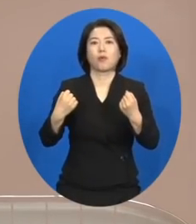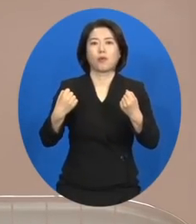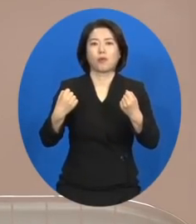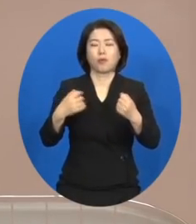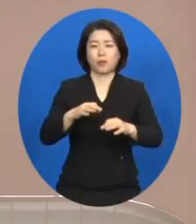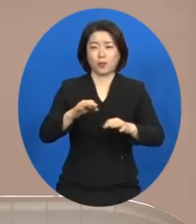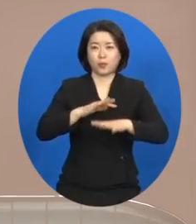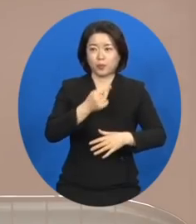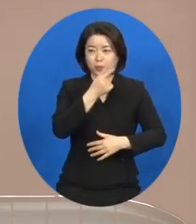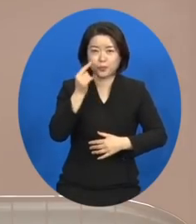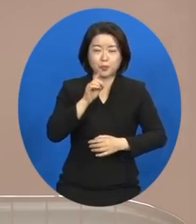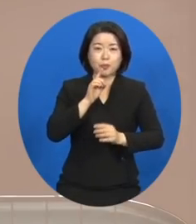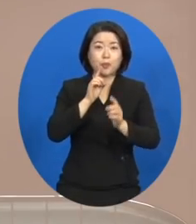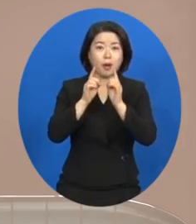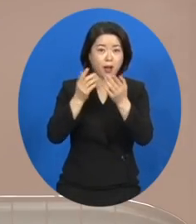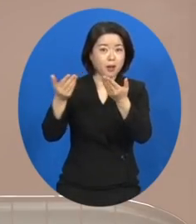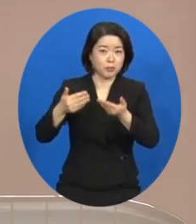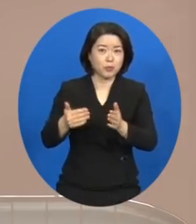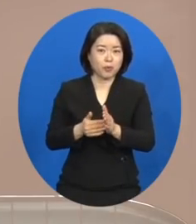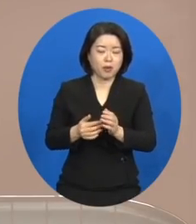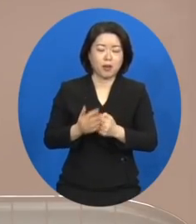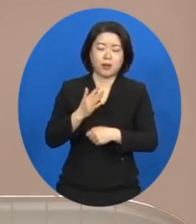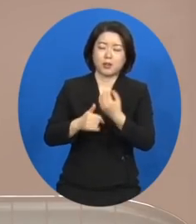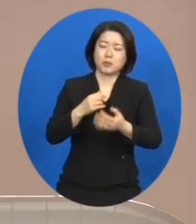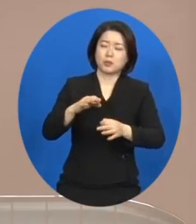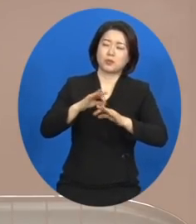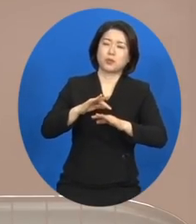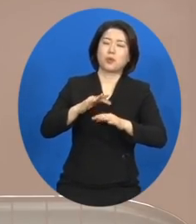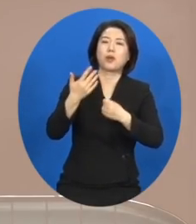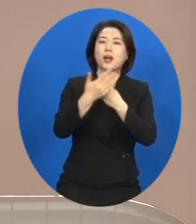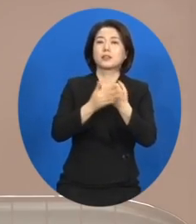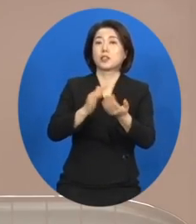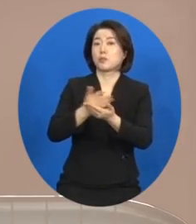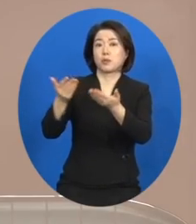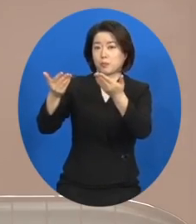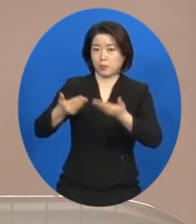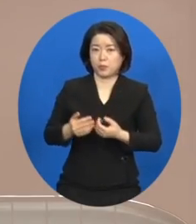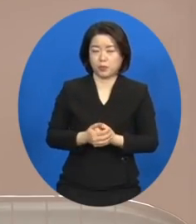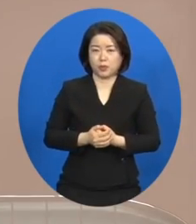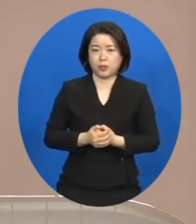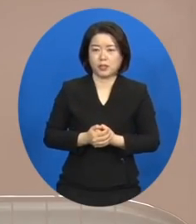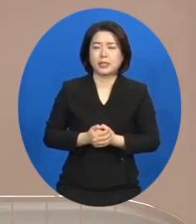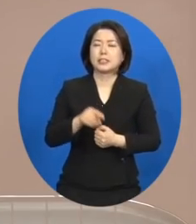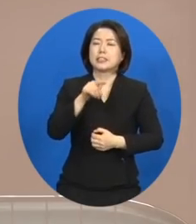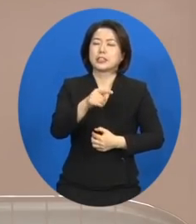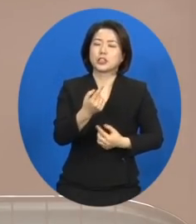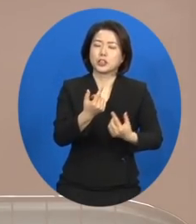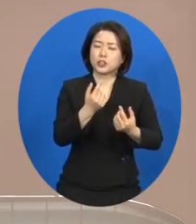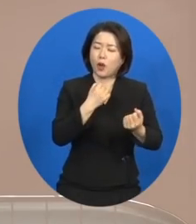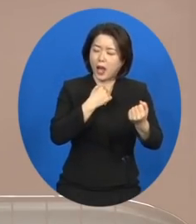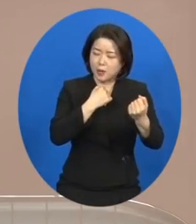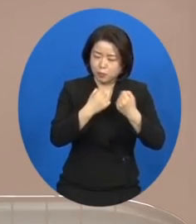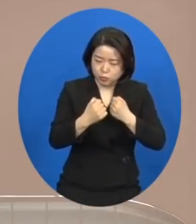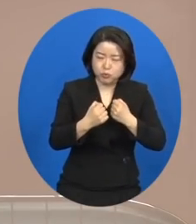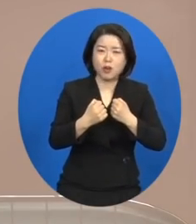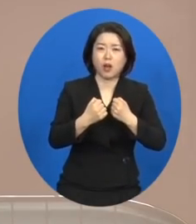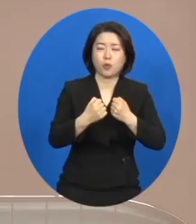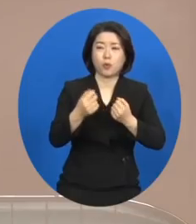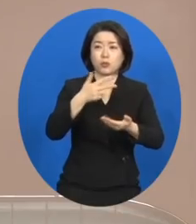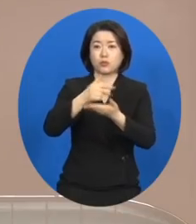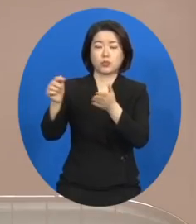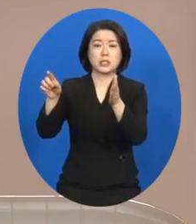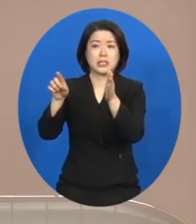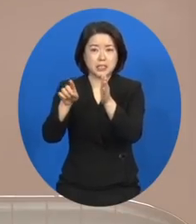하나님이 놀라운 기적을 베풀어 주신 것이고 그 어머님도 비록 그리하지 아니하실지라도 주님을